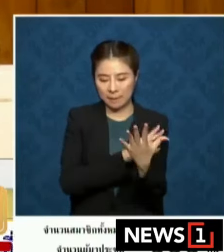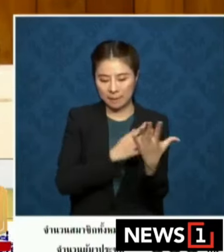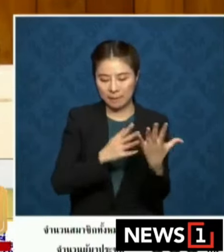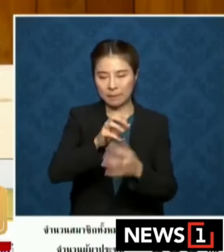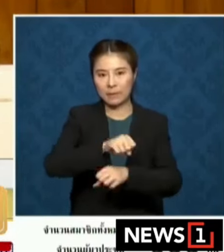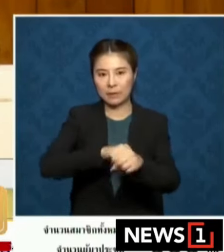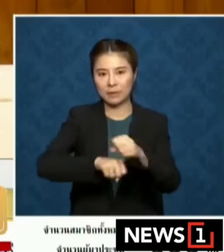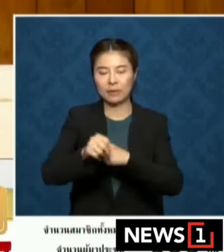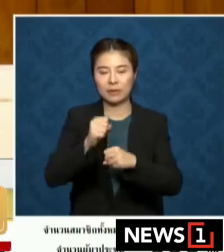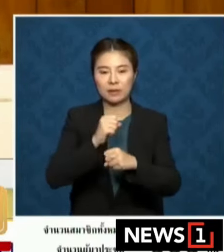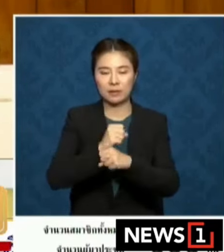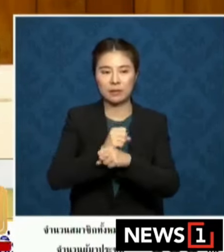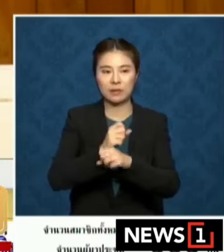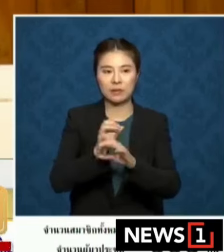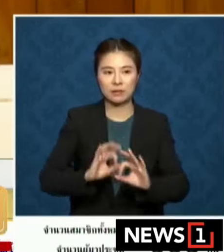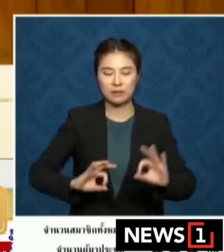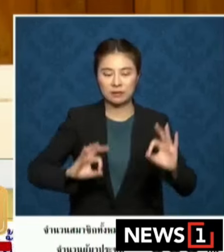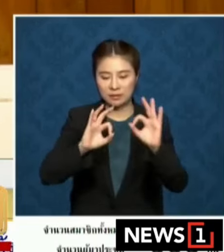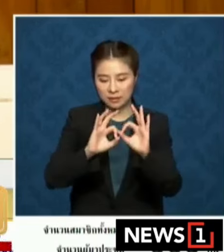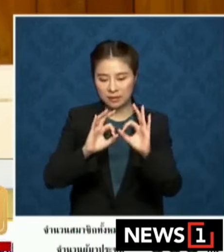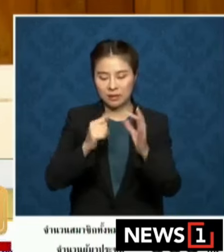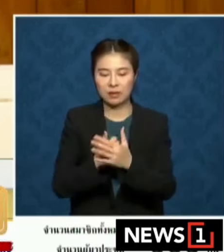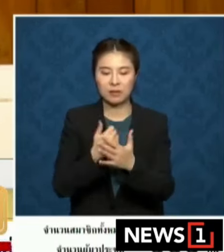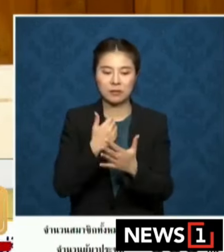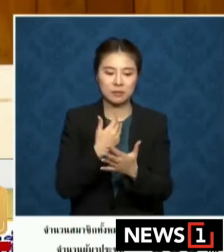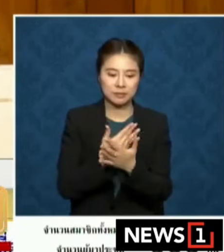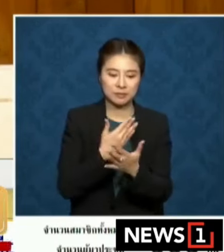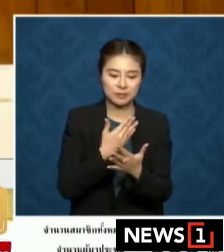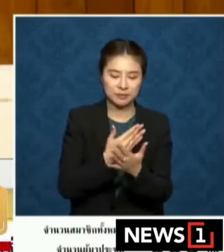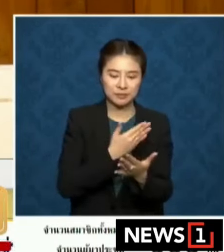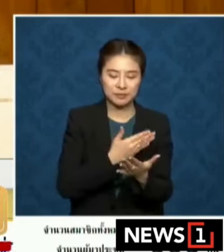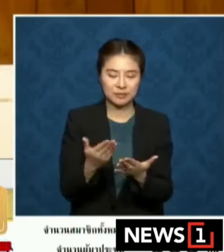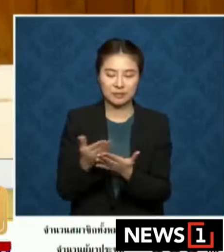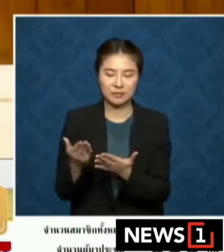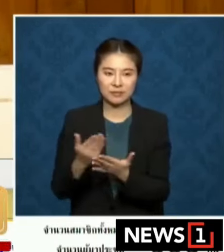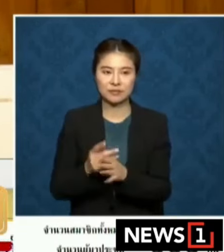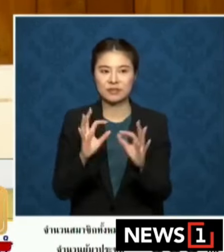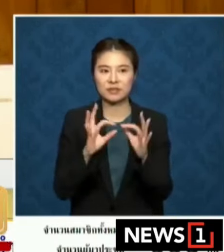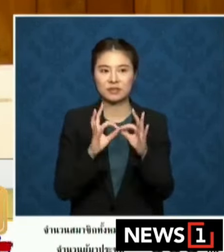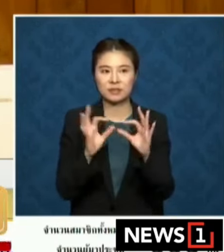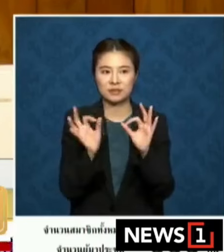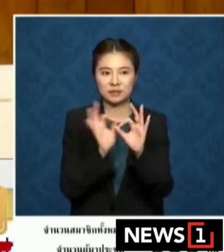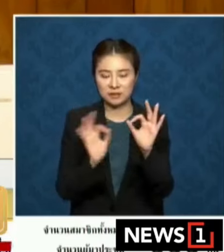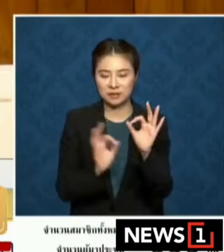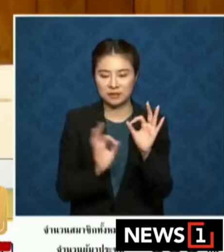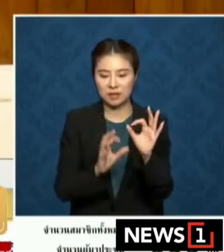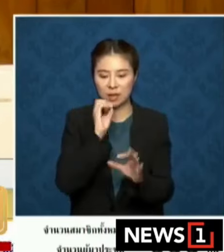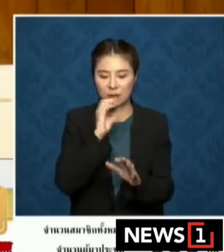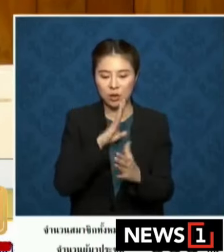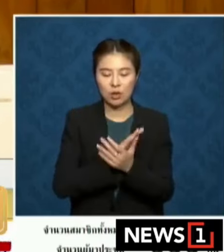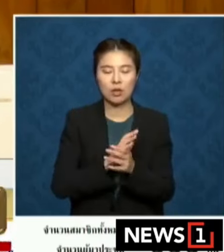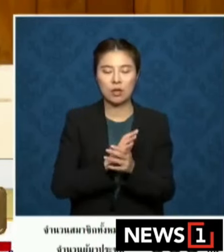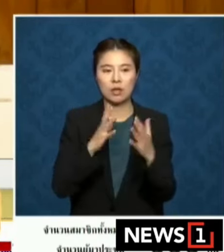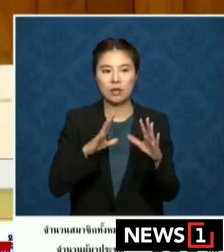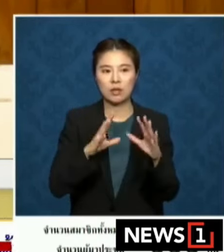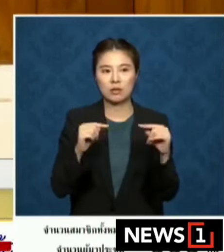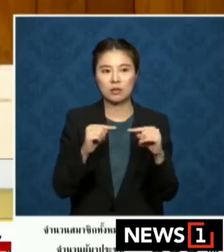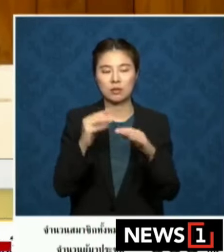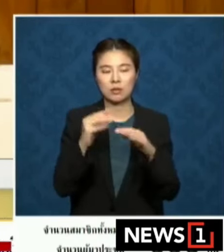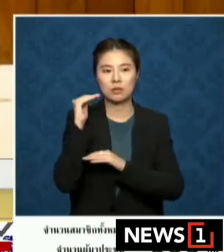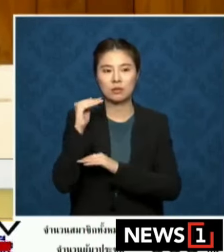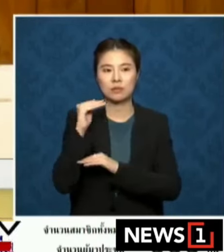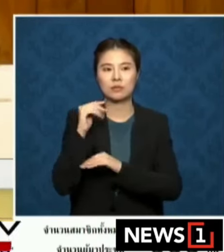เงินสำรองจ่ายเนี่ยมีการเบิกจ่ายต่ำเนื่องจากสำนักงบมีการพิจารณาจากความสามารถในการใช้จ่ายตามระเบียบรวมไปถึงแผนการ